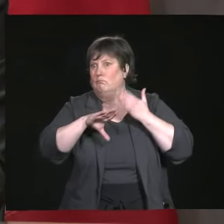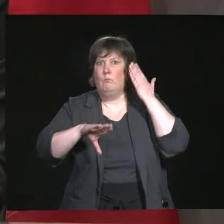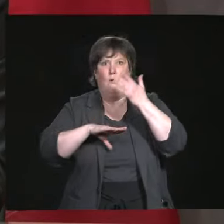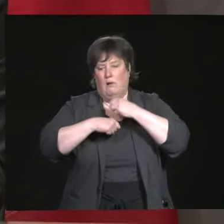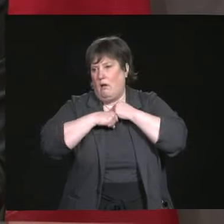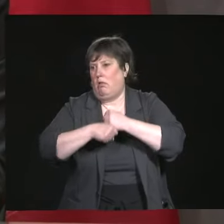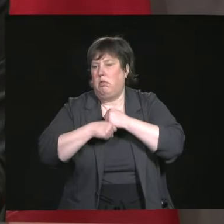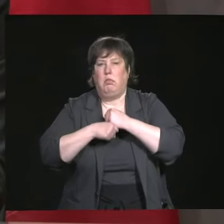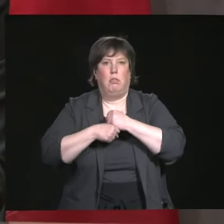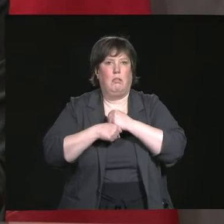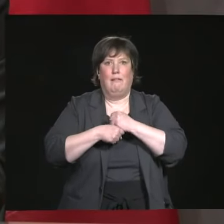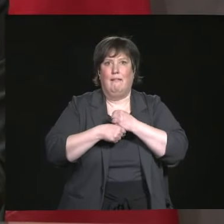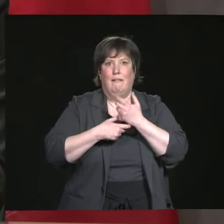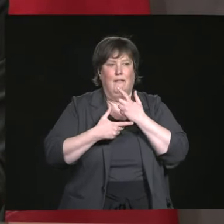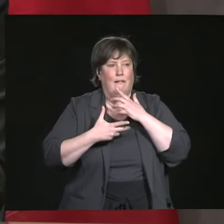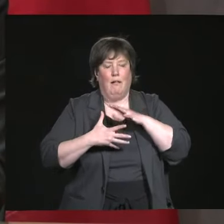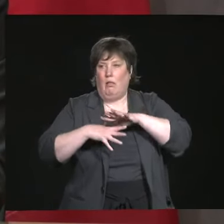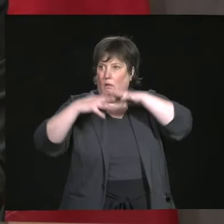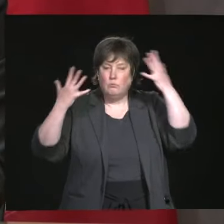suffisante du matériel de protection.